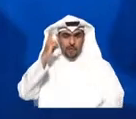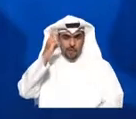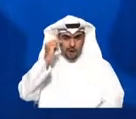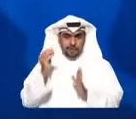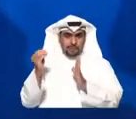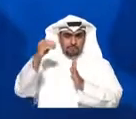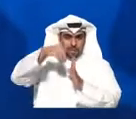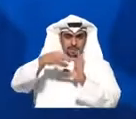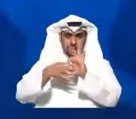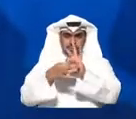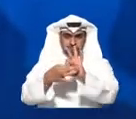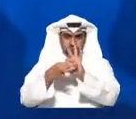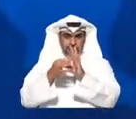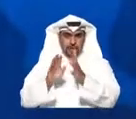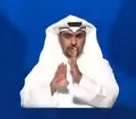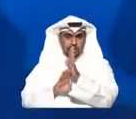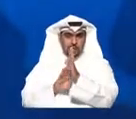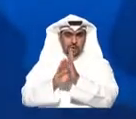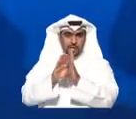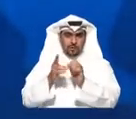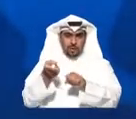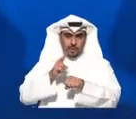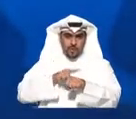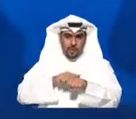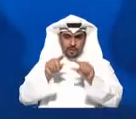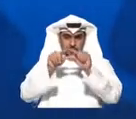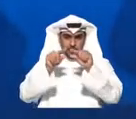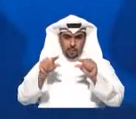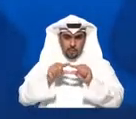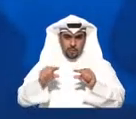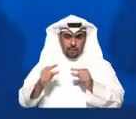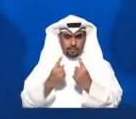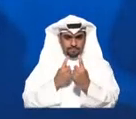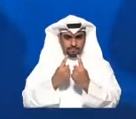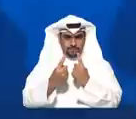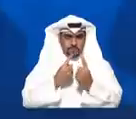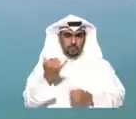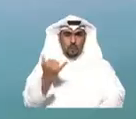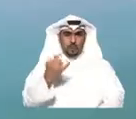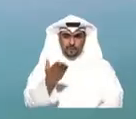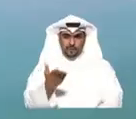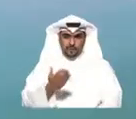المجالات، إضافة إلى مناقشة القضايا ذات الاهتمام المشترك.